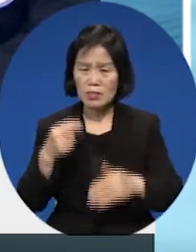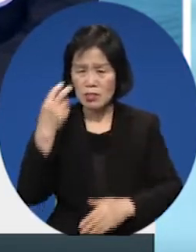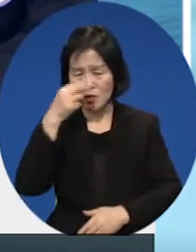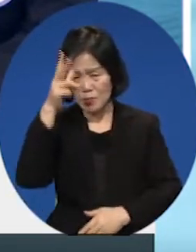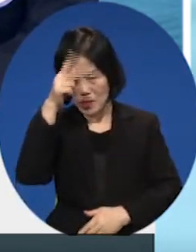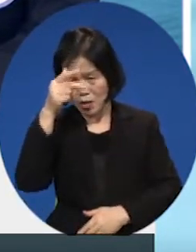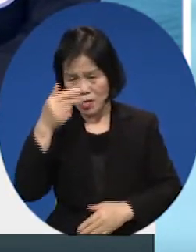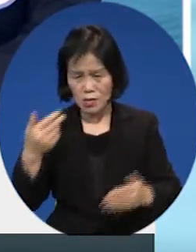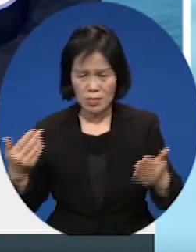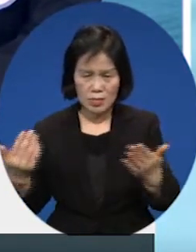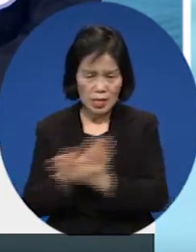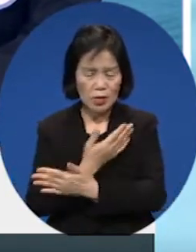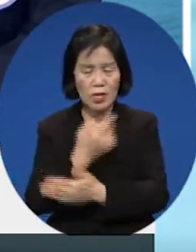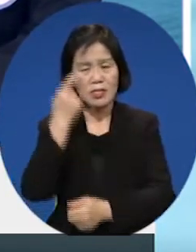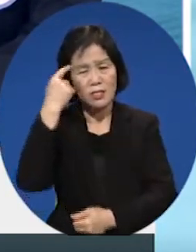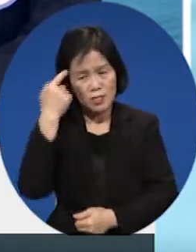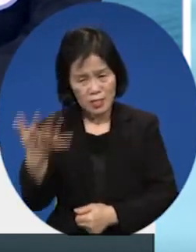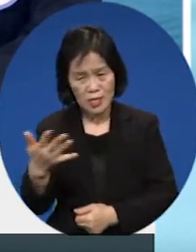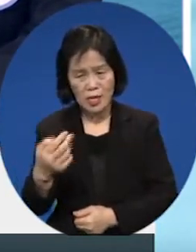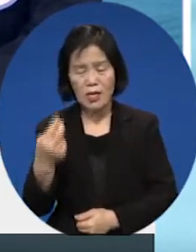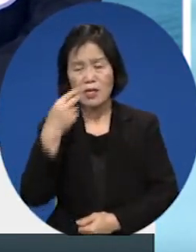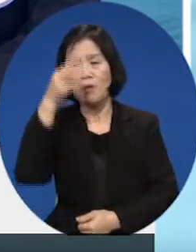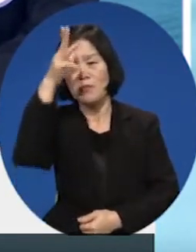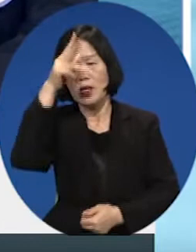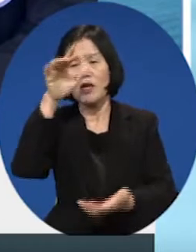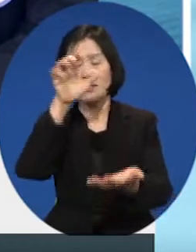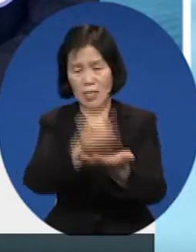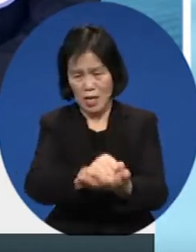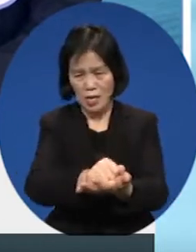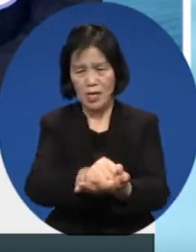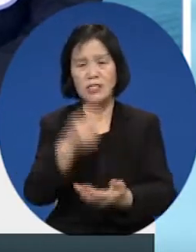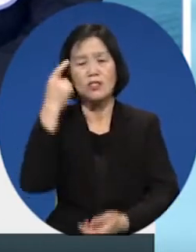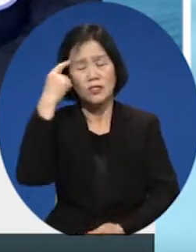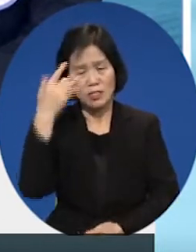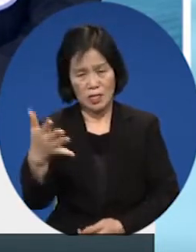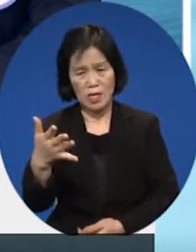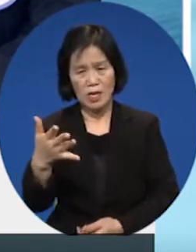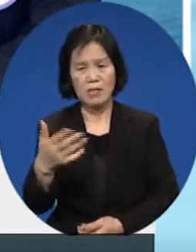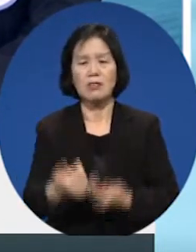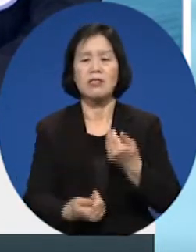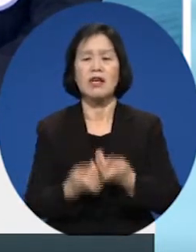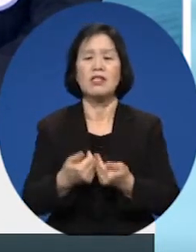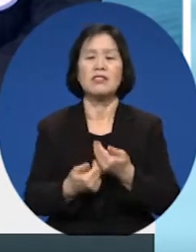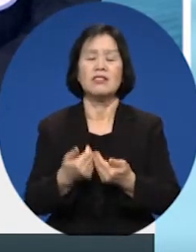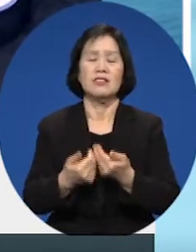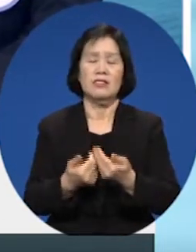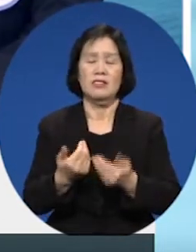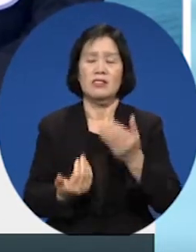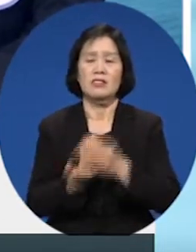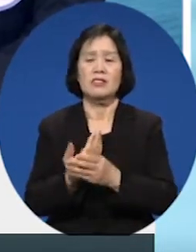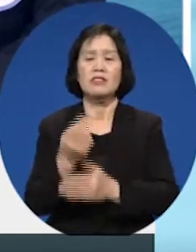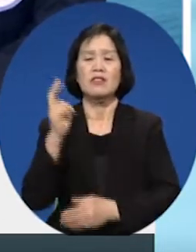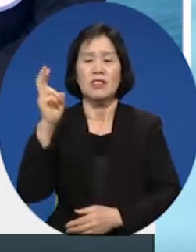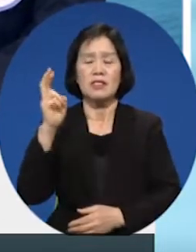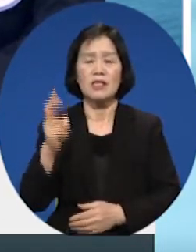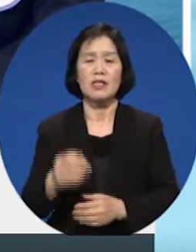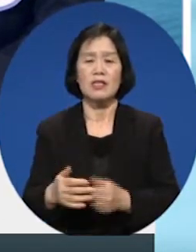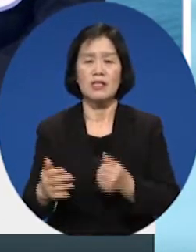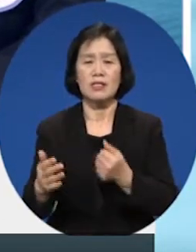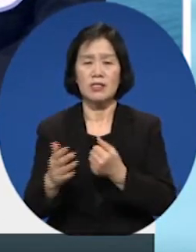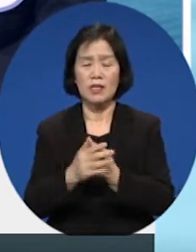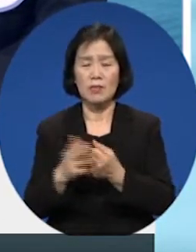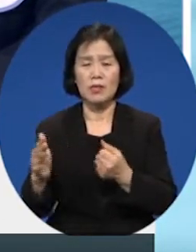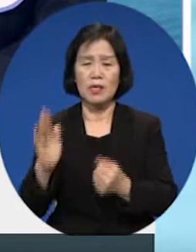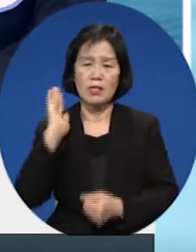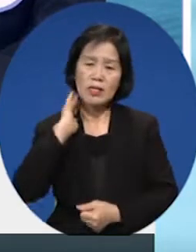검찰을 장악하려고 하는 것이냐 그런 차원의 관점의 상당히 부딪치지 않았나 라는 생각이 듭니다 그 점에 있어서